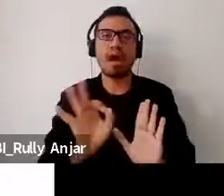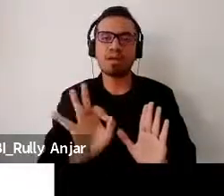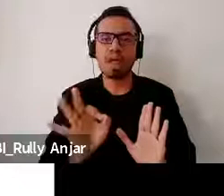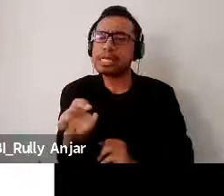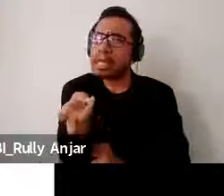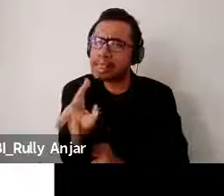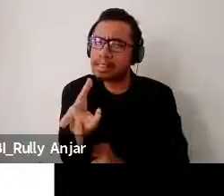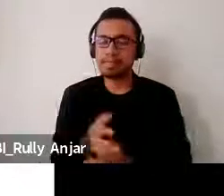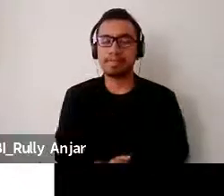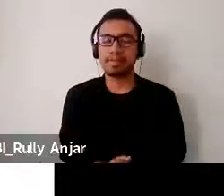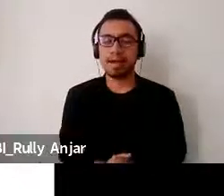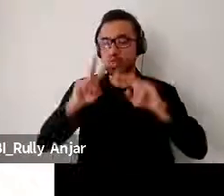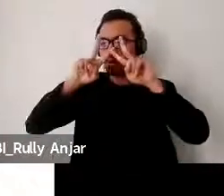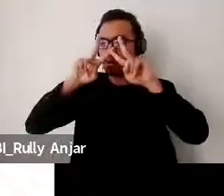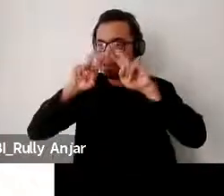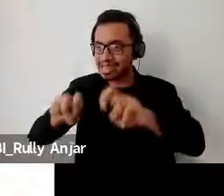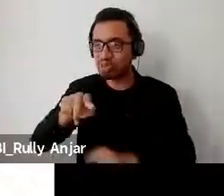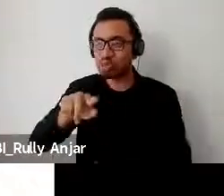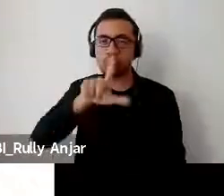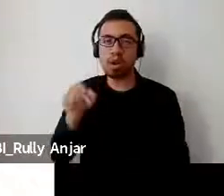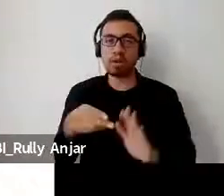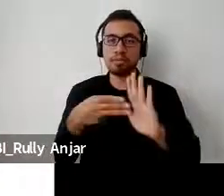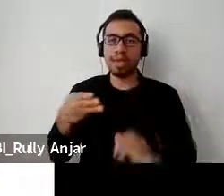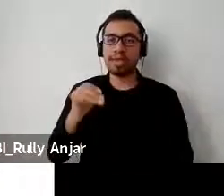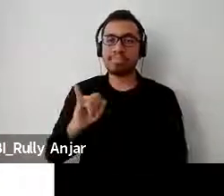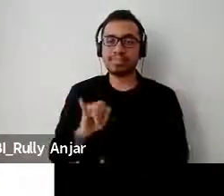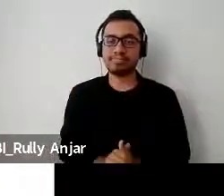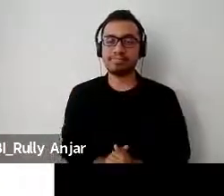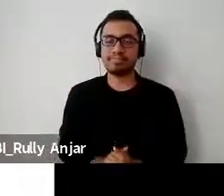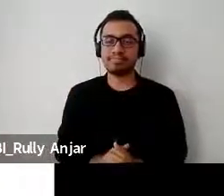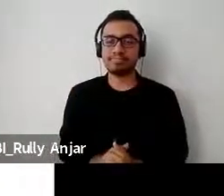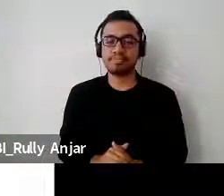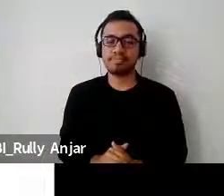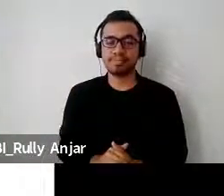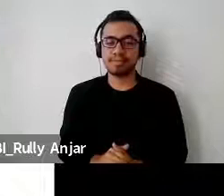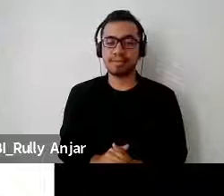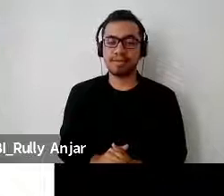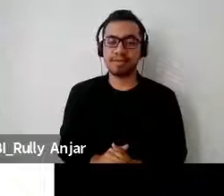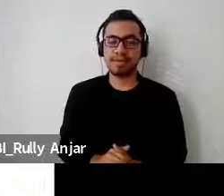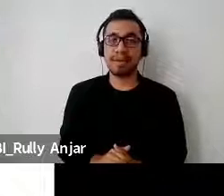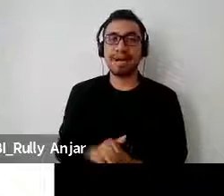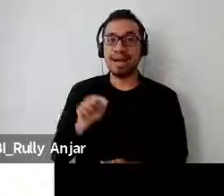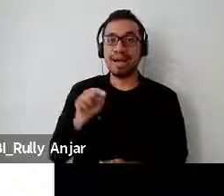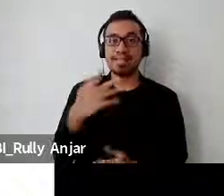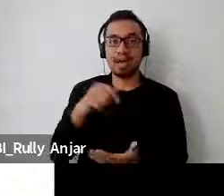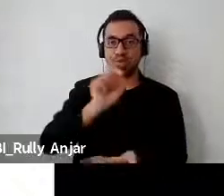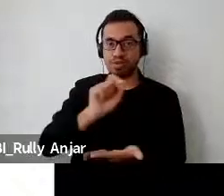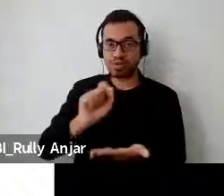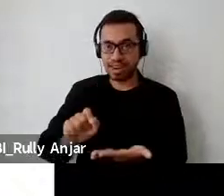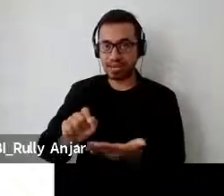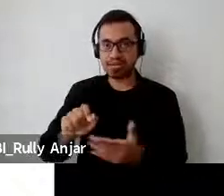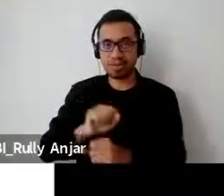di bulan Mei, ya. Jadi saya paham sekarang kenapa banyak tulisan tentang COVID-19 yang mengatakan bahwa this is a